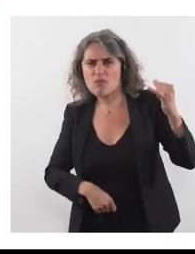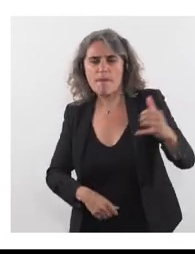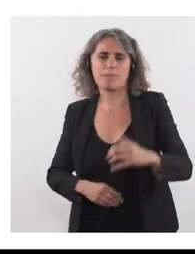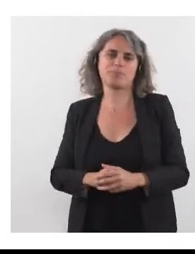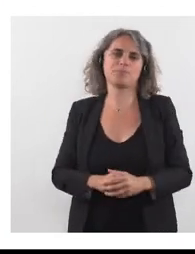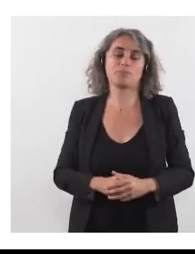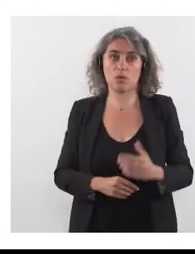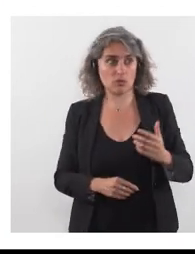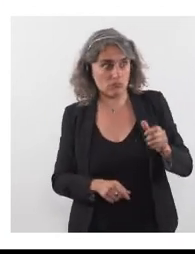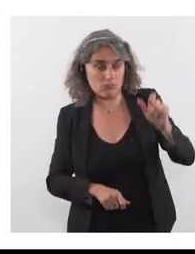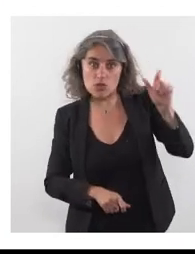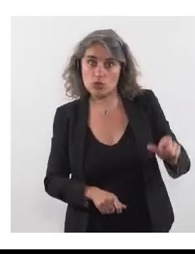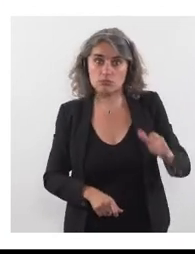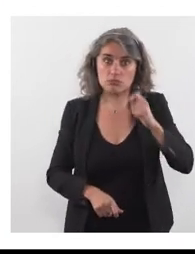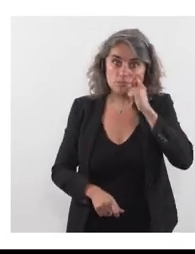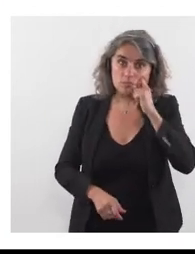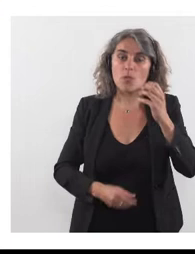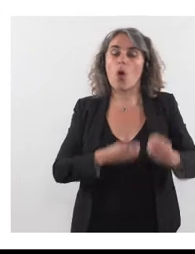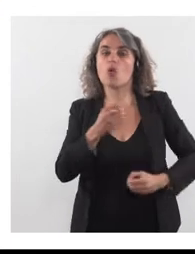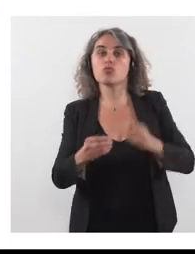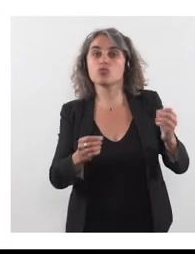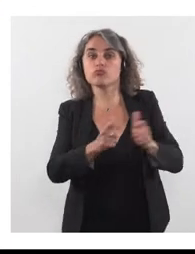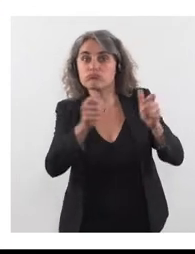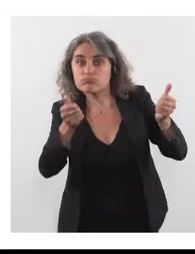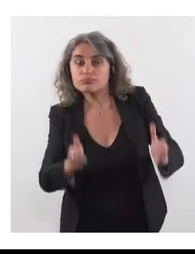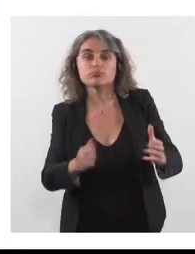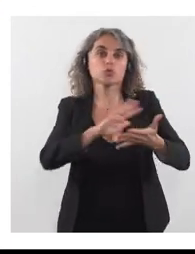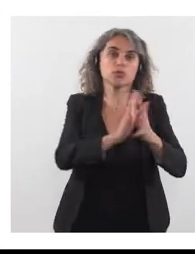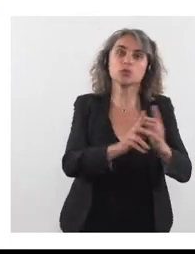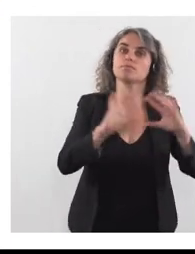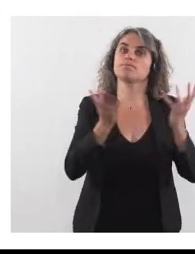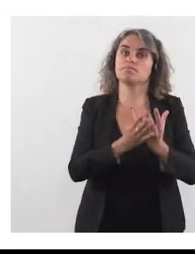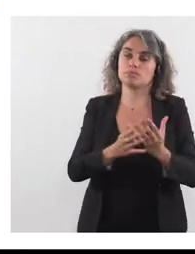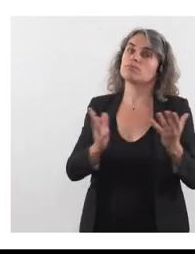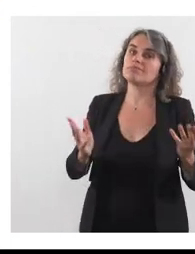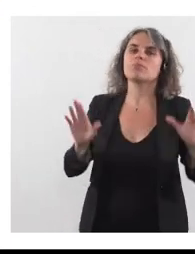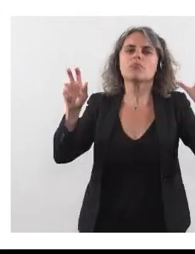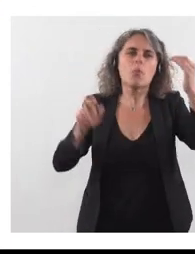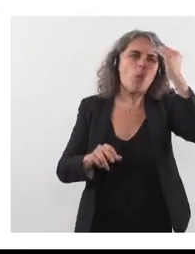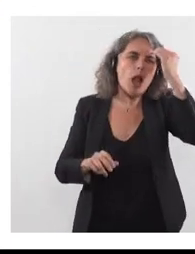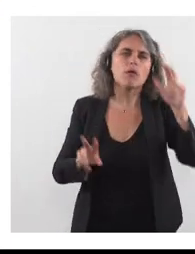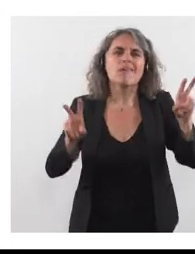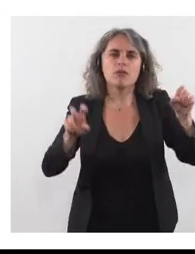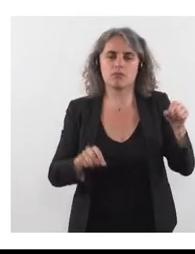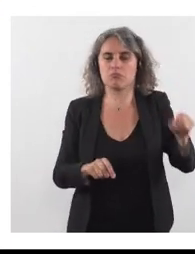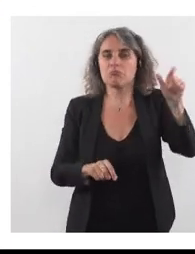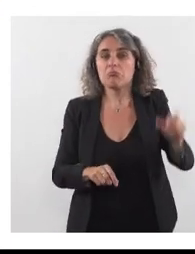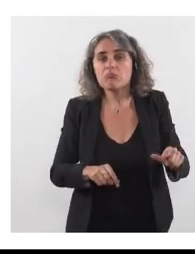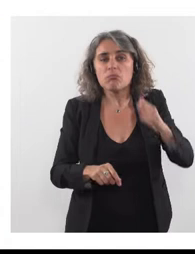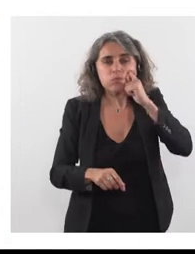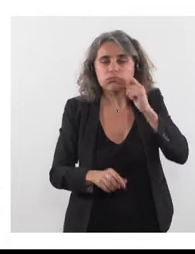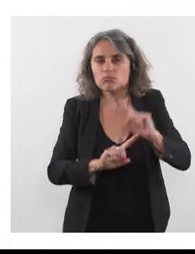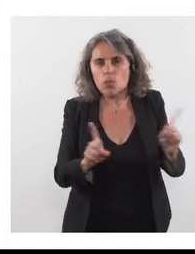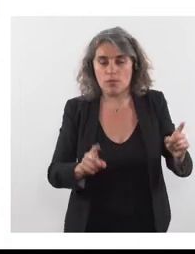Recours individuel, donc ça peut être une personne physique ou une personne morale, mais si c'est une personne morale, la jurisprudence de la